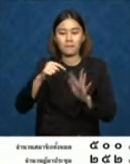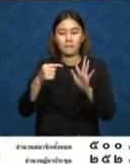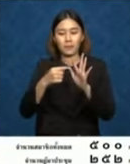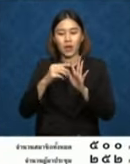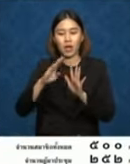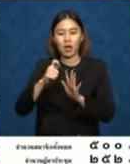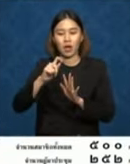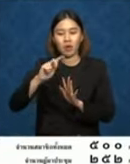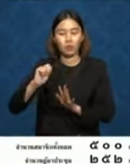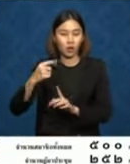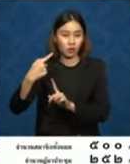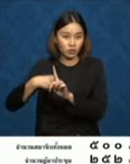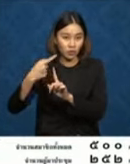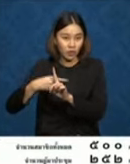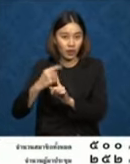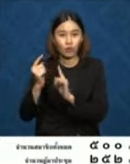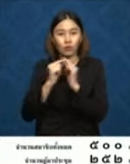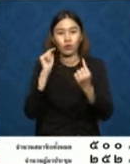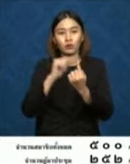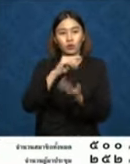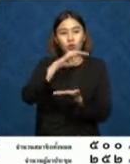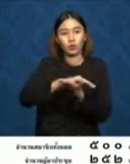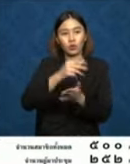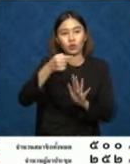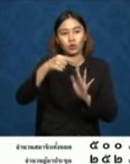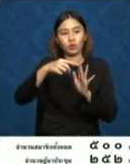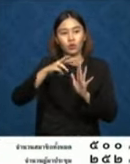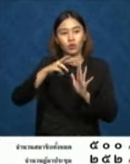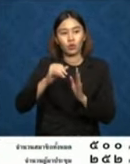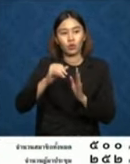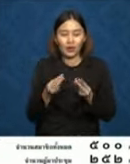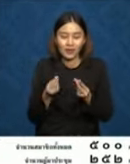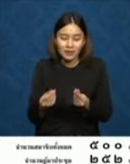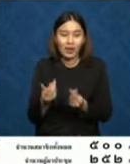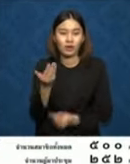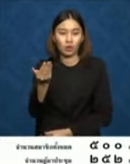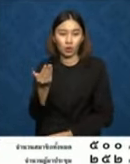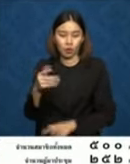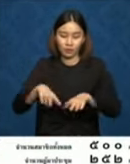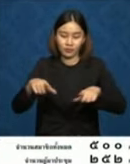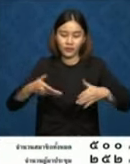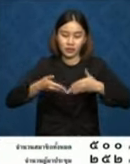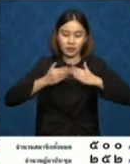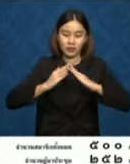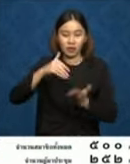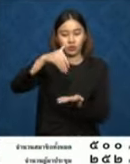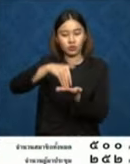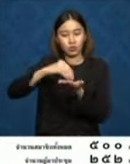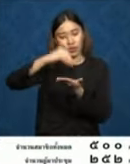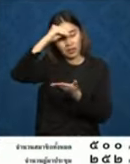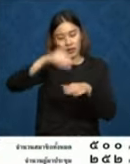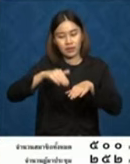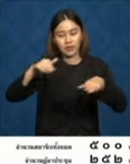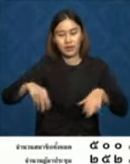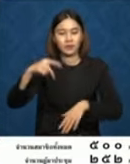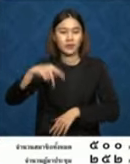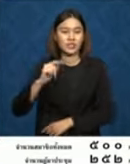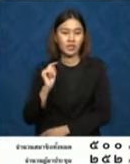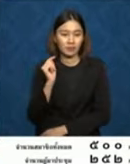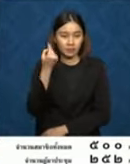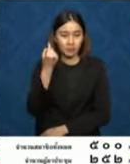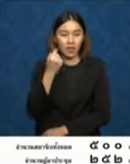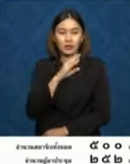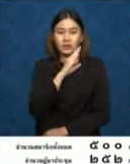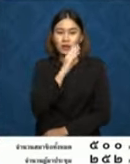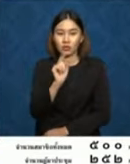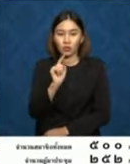ราวครับและได้ประสานงานไปยังโรงเรียนบ้านห้วยทรายในการใช้พื้นที่โรงเรียนเพื่อจัดตั้งศูนย์การศึกษาเด็กพิเศษประจำอำเภอป่าบอนแล้วครับ